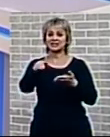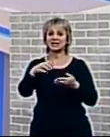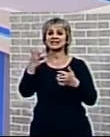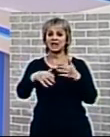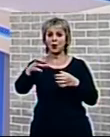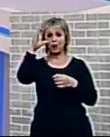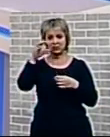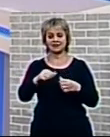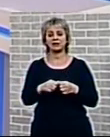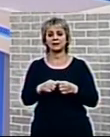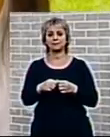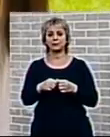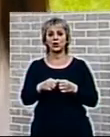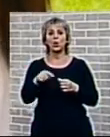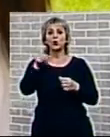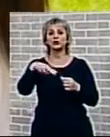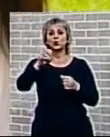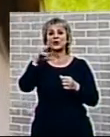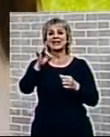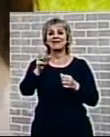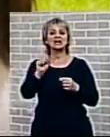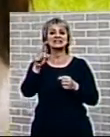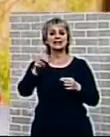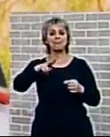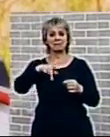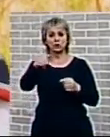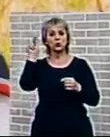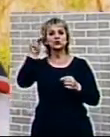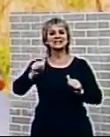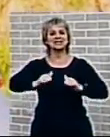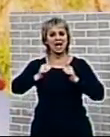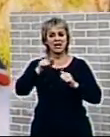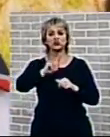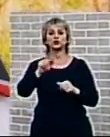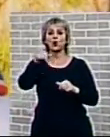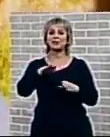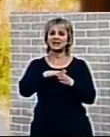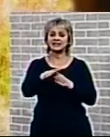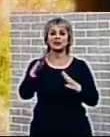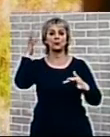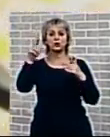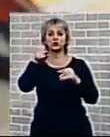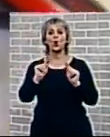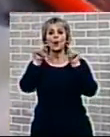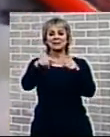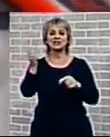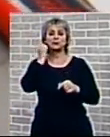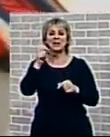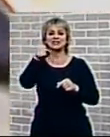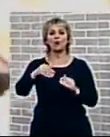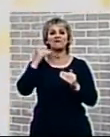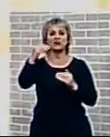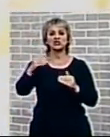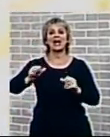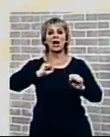среднем образовании. У Эдуарда Дурнева золотая медаль. Учился старательно, чтобы реализовать мечту – поступить в Московское